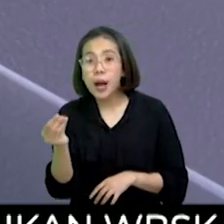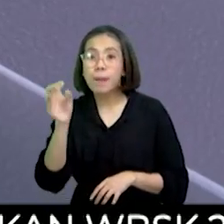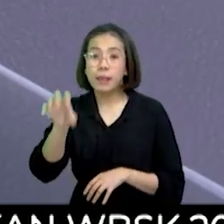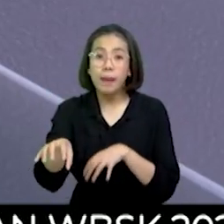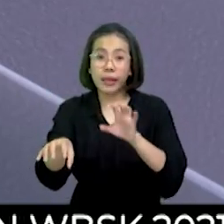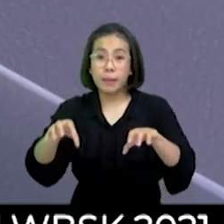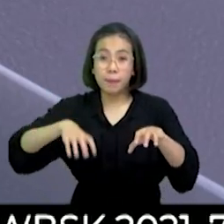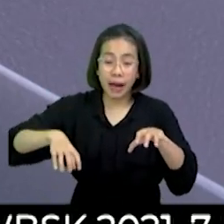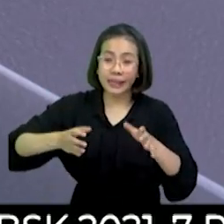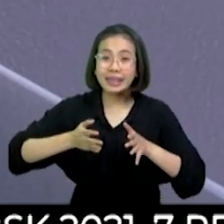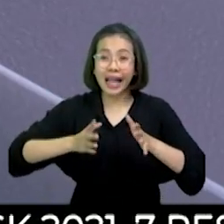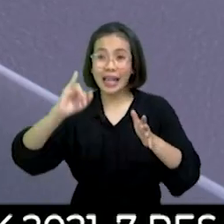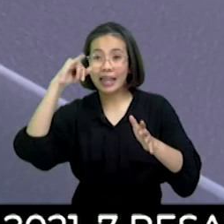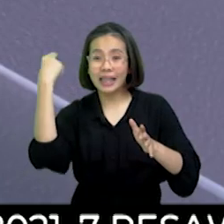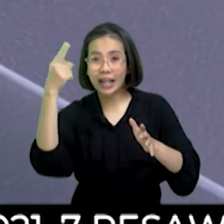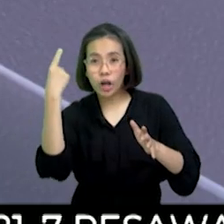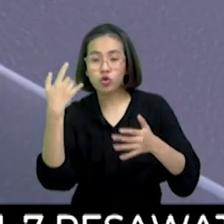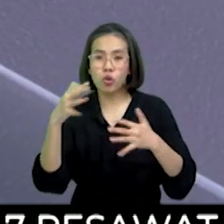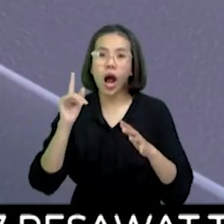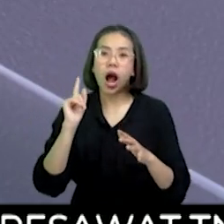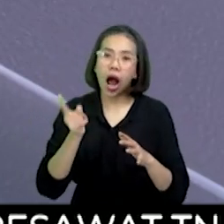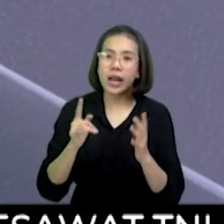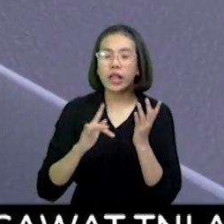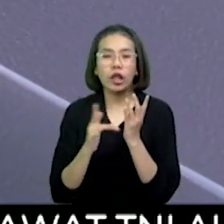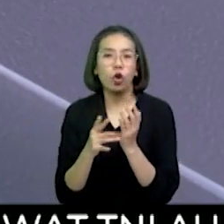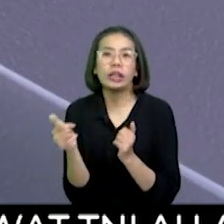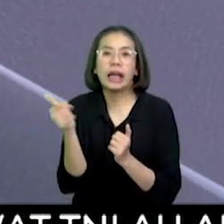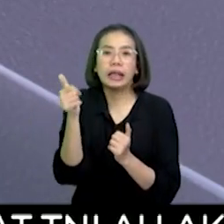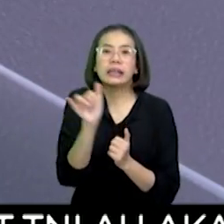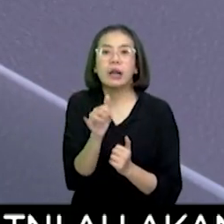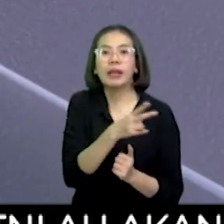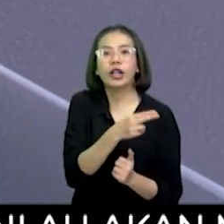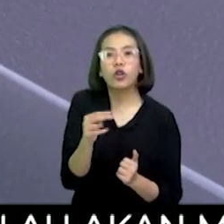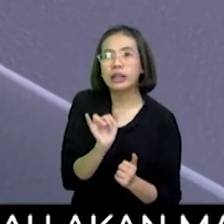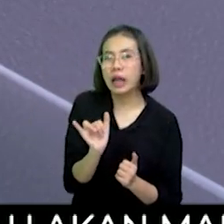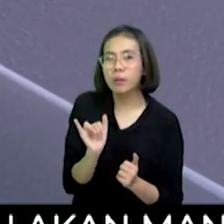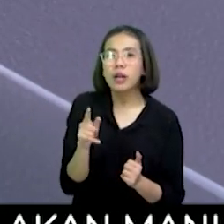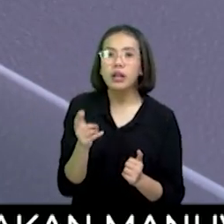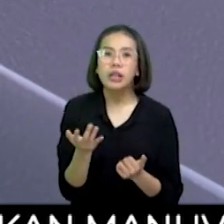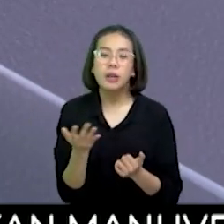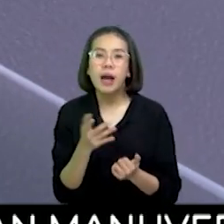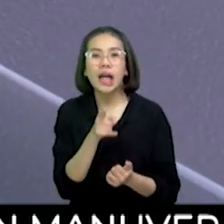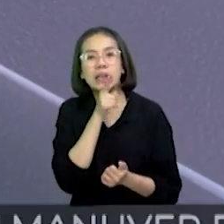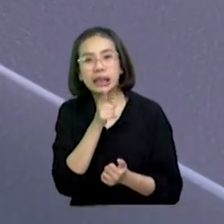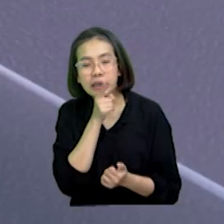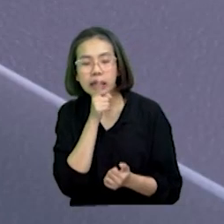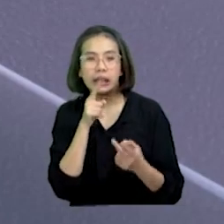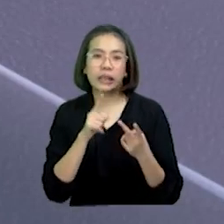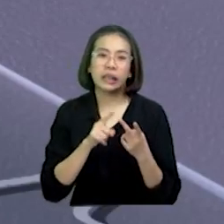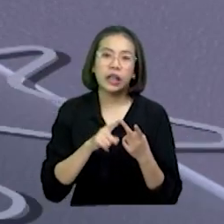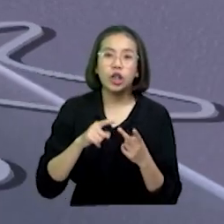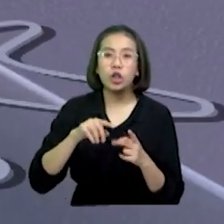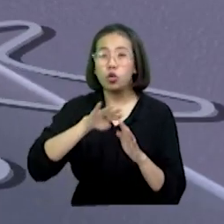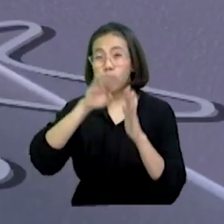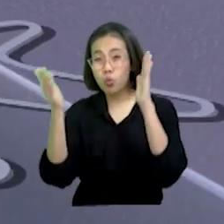internasional yang sudah memiliki Stone Mastic Asphalt. Di antaranya adalah sirkuit Silverstone Inggris, kemudian sirkuit